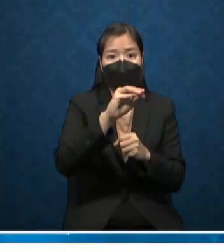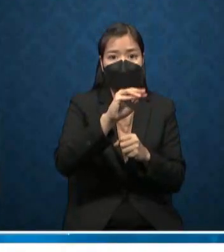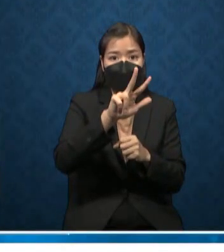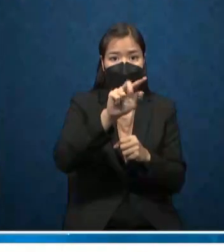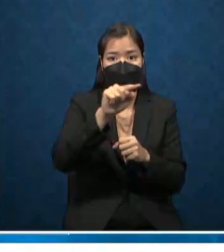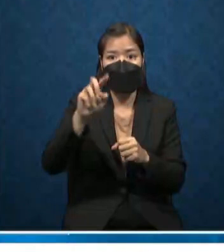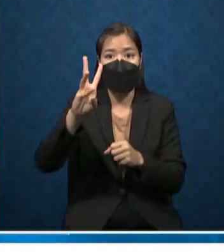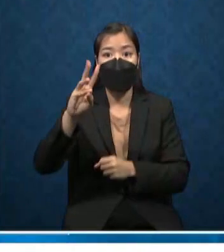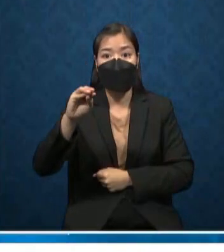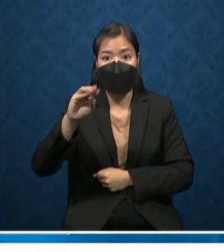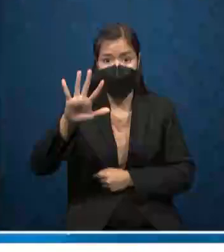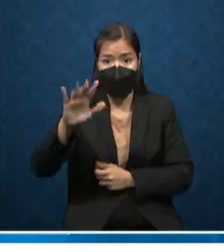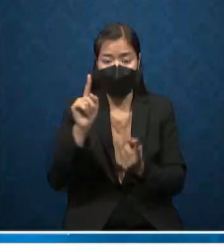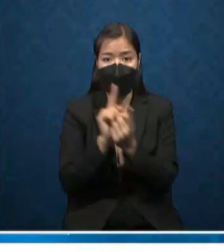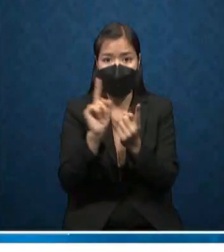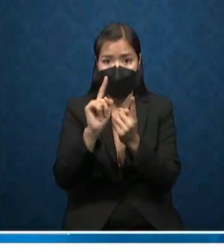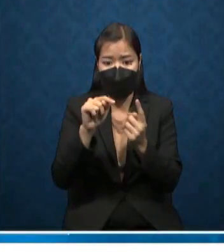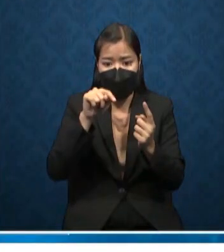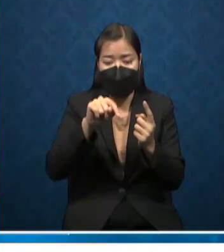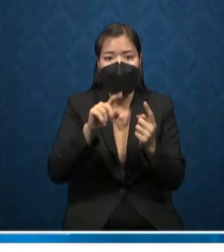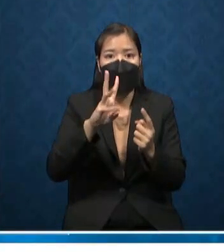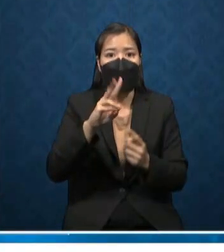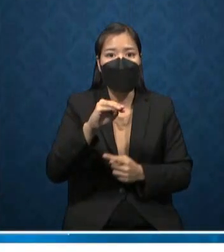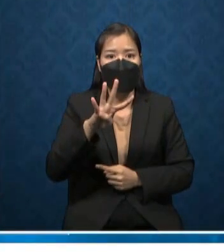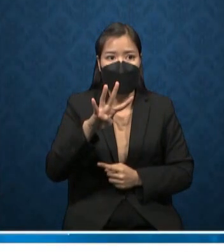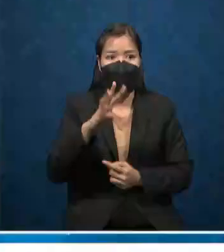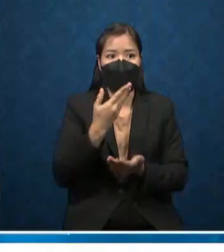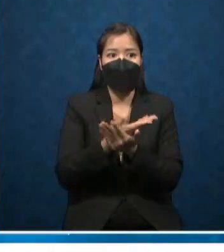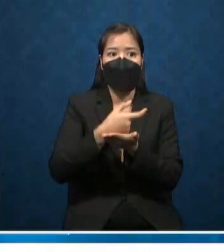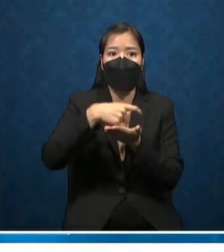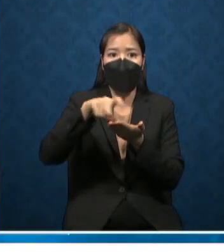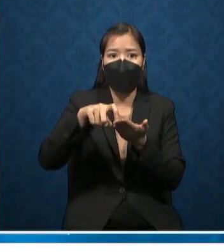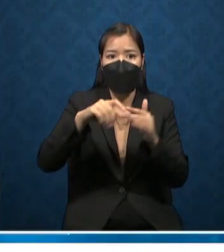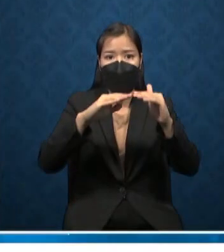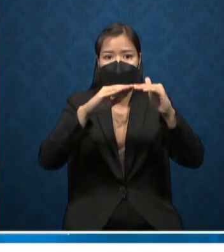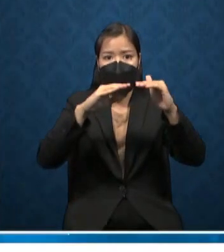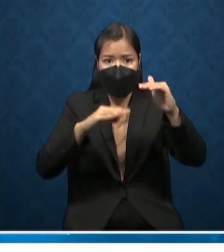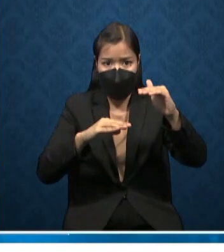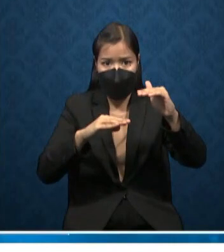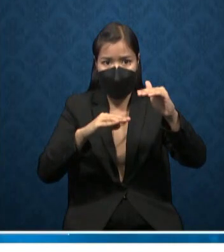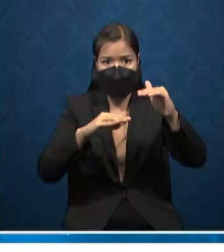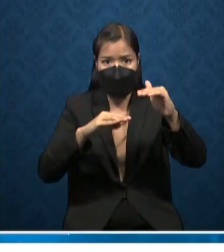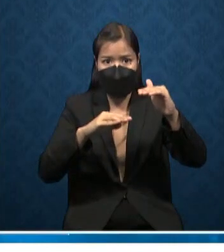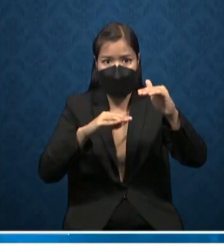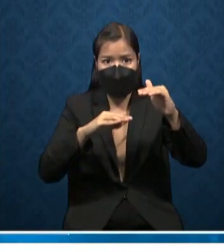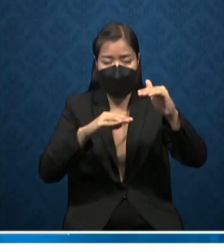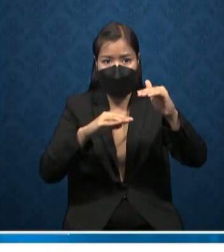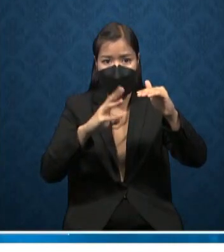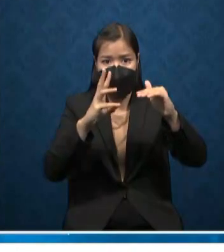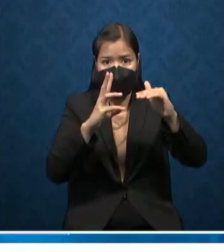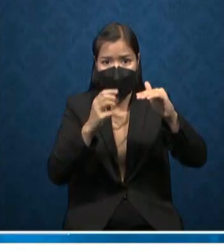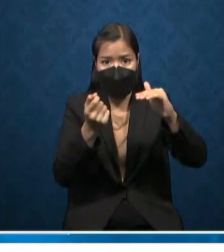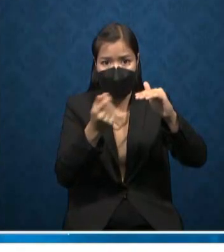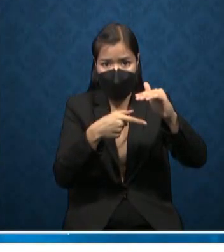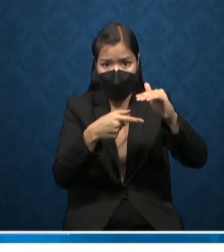จะเห็นว่าในปี64เนี่ยมีสัดส่วนการโอนที่น้อยกว่าในปี63นะครับและเช่นเดียวกัน